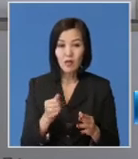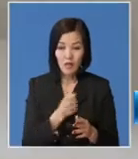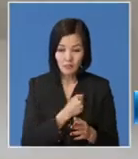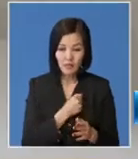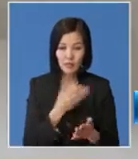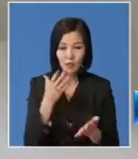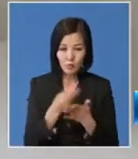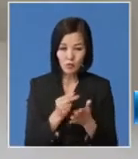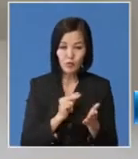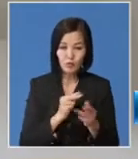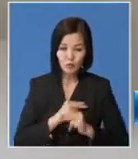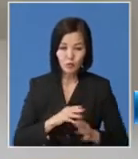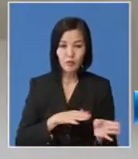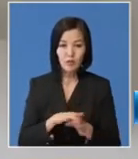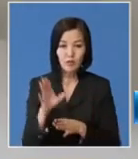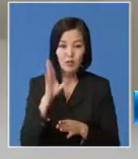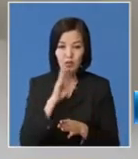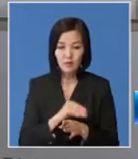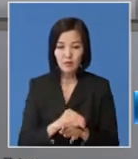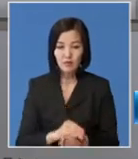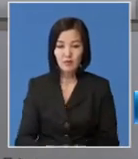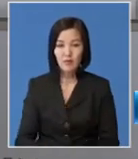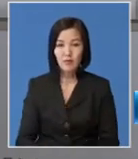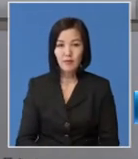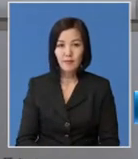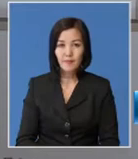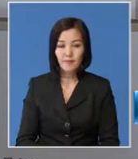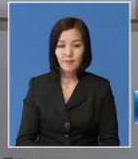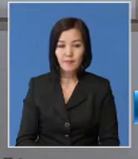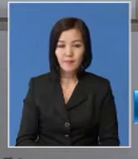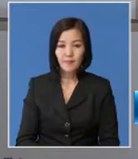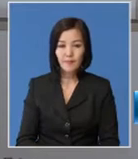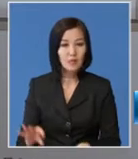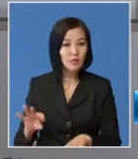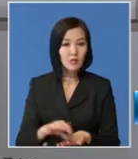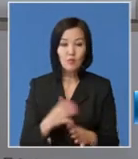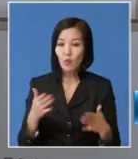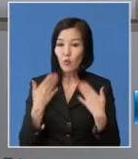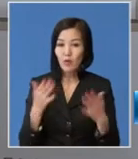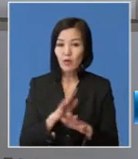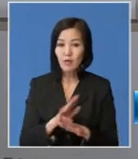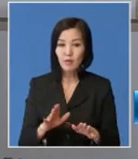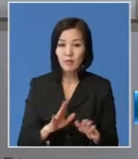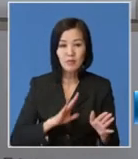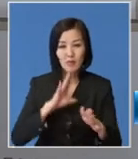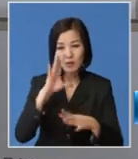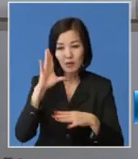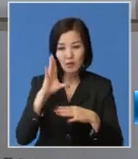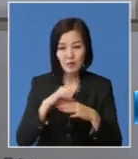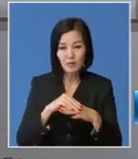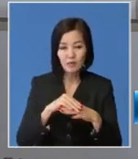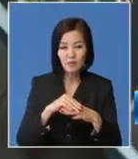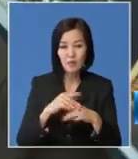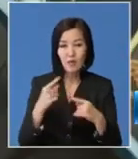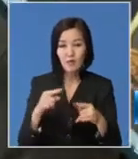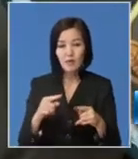өз жұмысыңды атқарасың. Әскердің жары болу оңай емес, күн демейді, түн демейді, полигонға